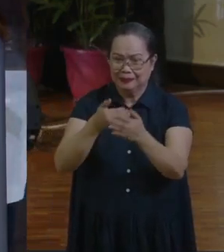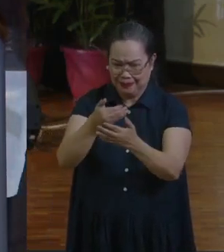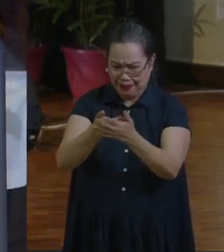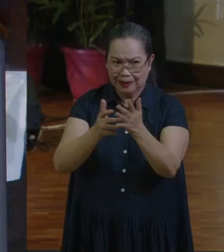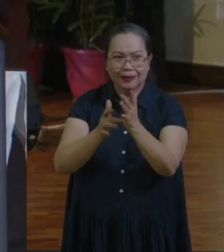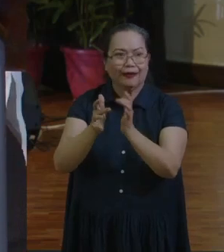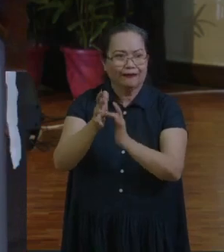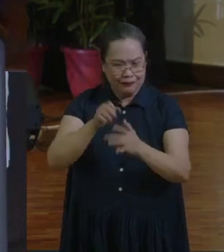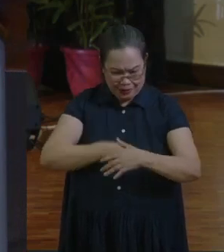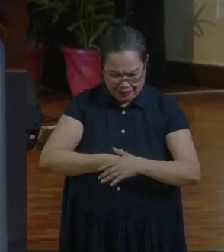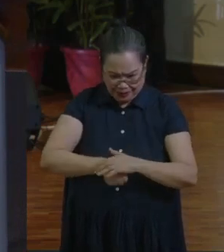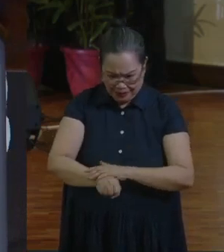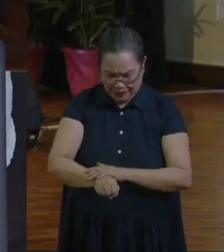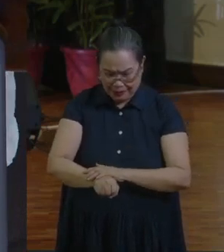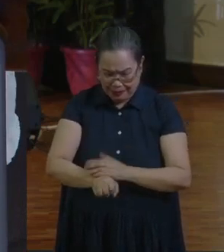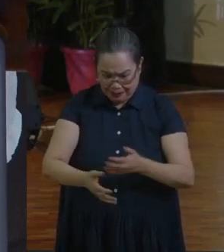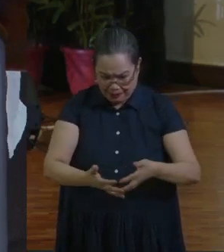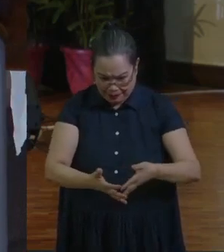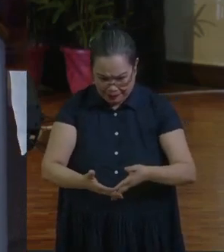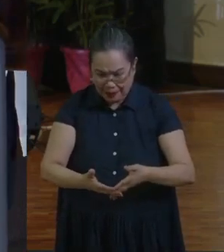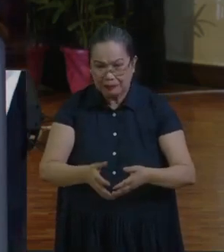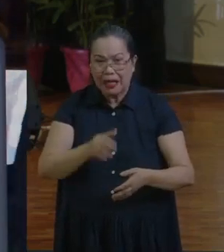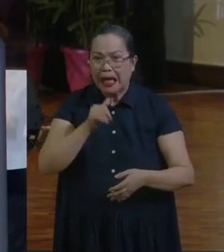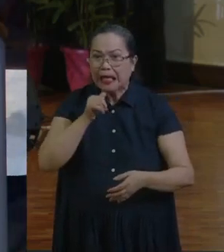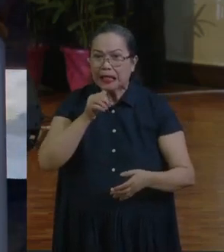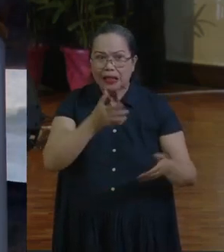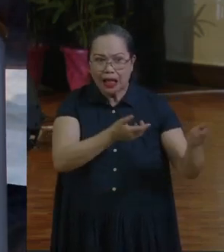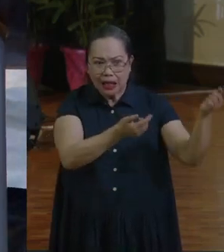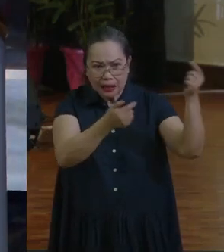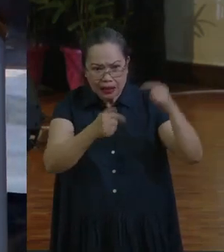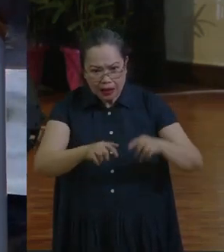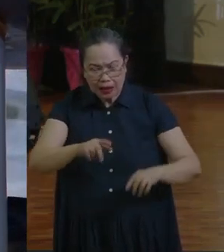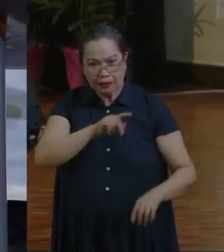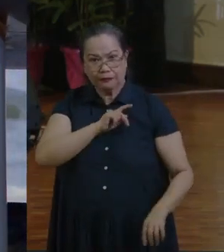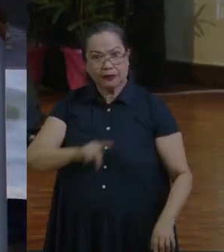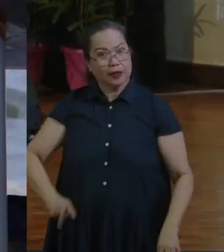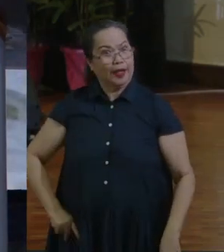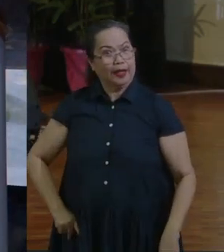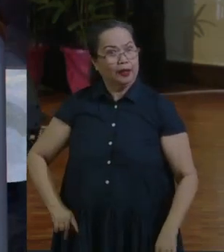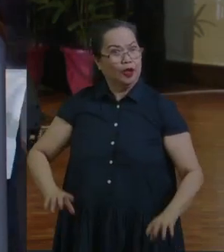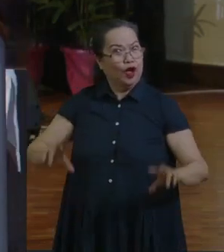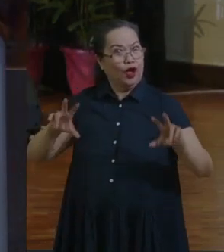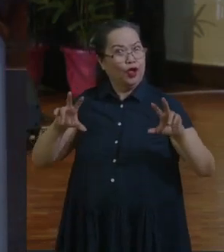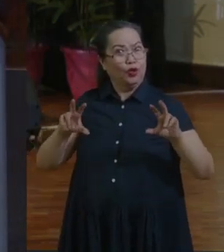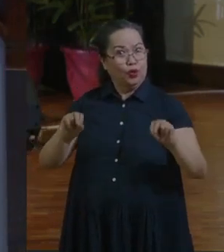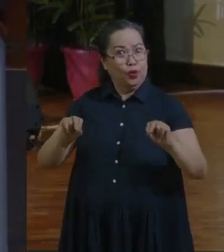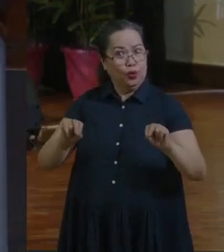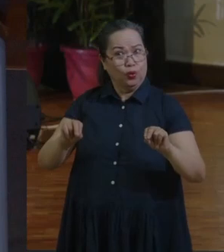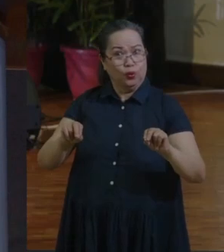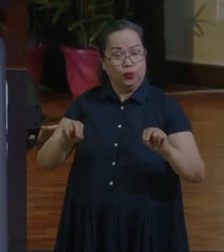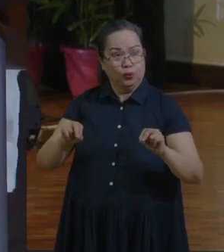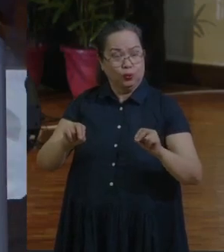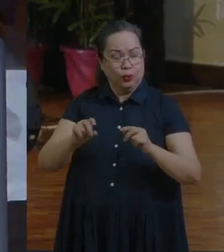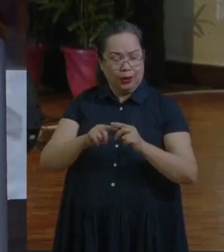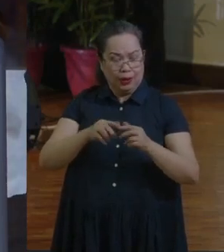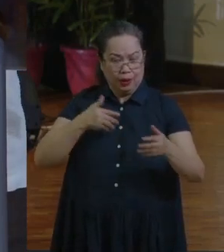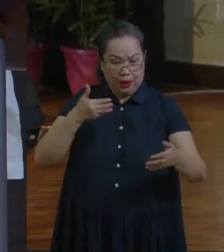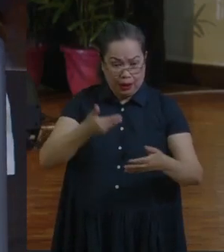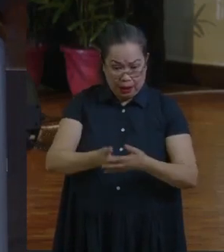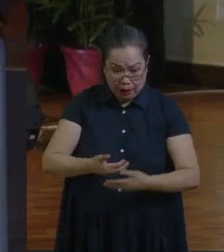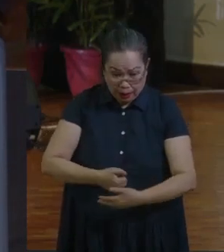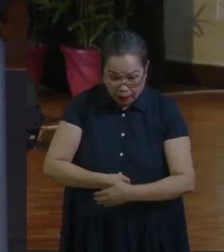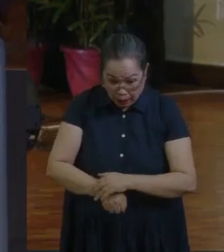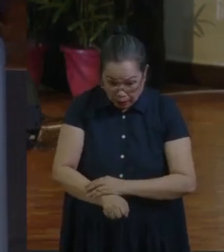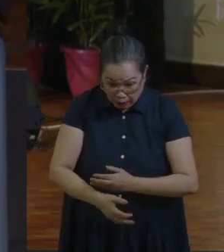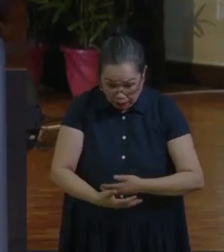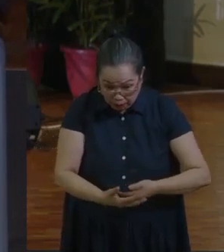Jesus, pero hindi siya dumating bilang isang conquering king. Siya ay dumating, katulad ng sinabi ng